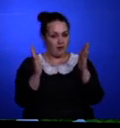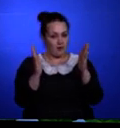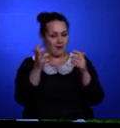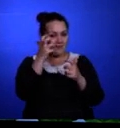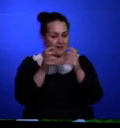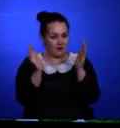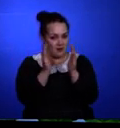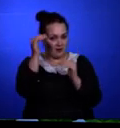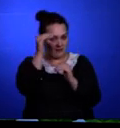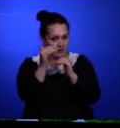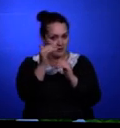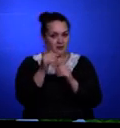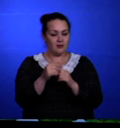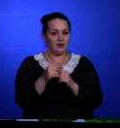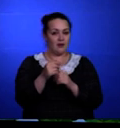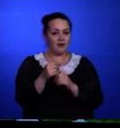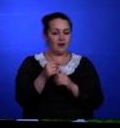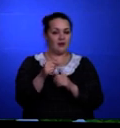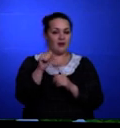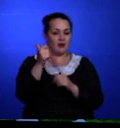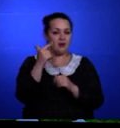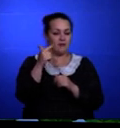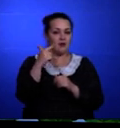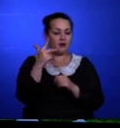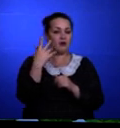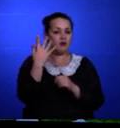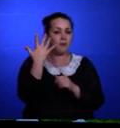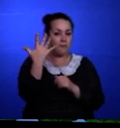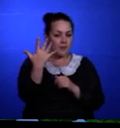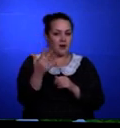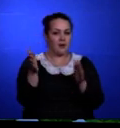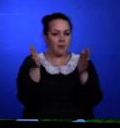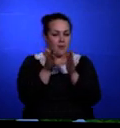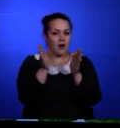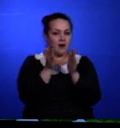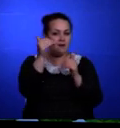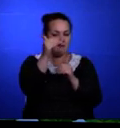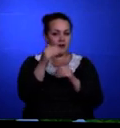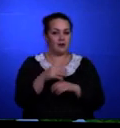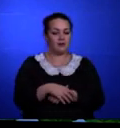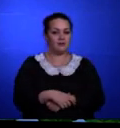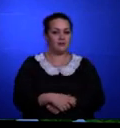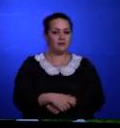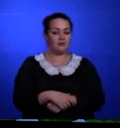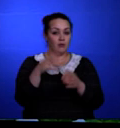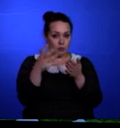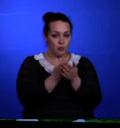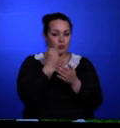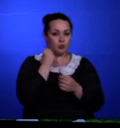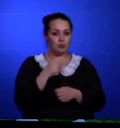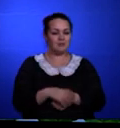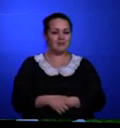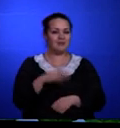средний и раз два три 4 5 маленьких квадратов получилось у вас